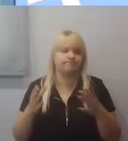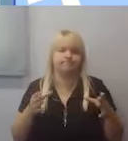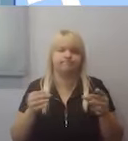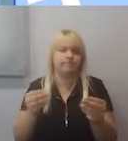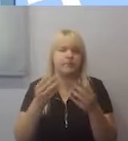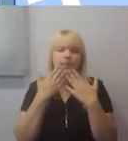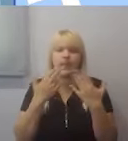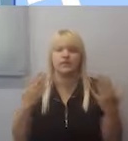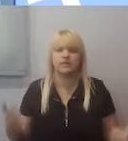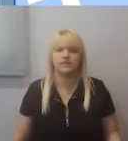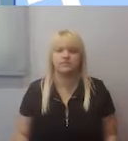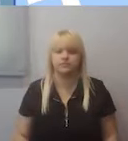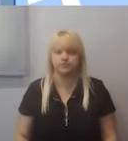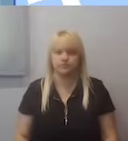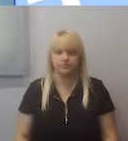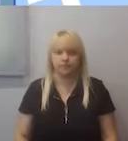paldies